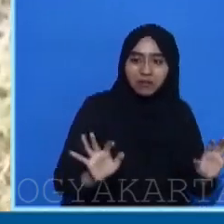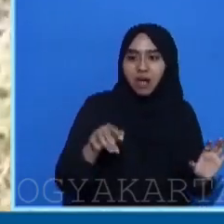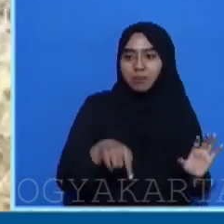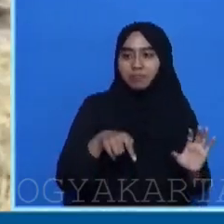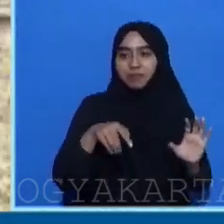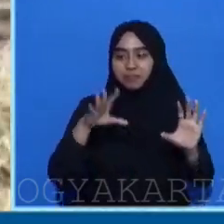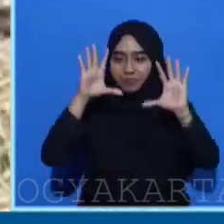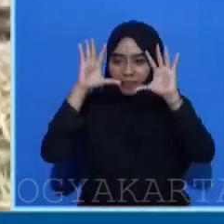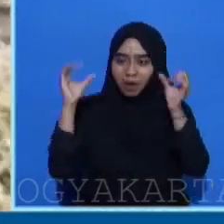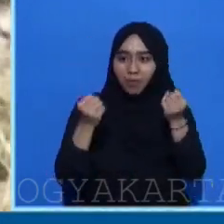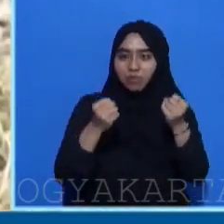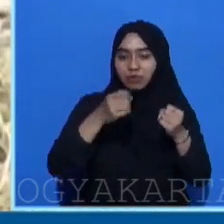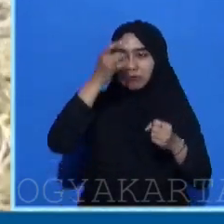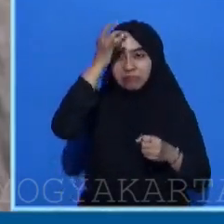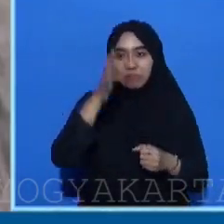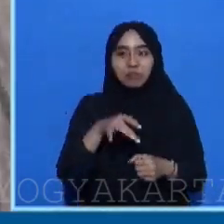Desa